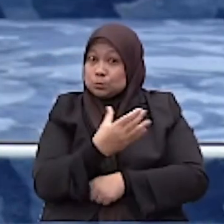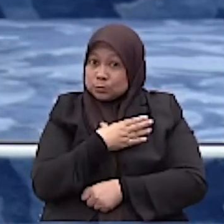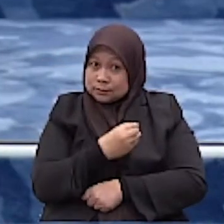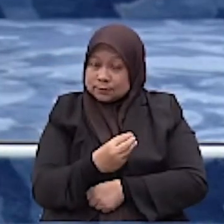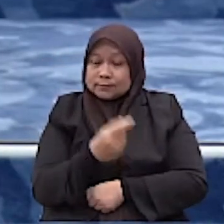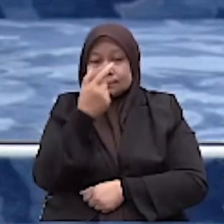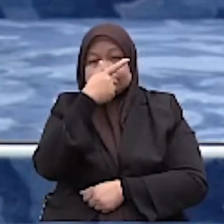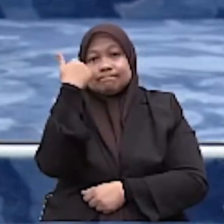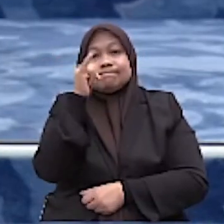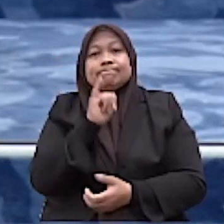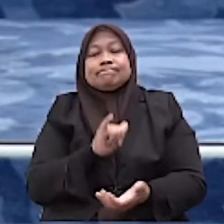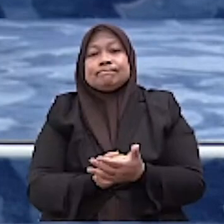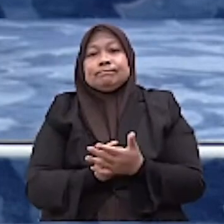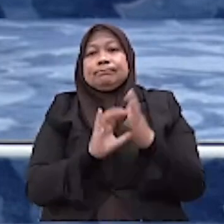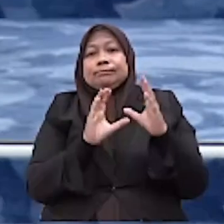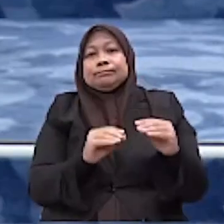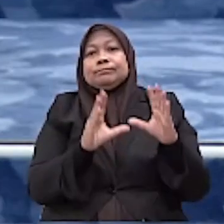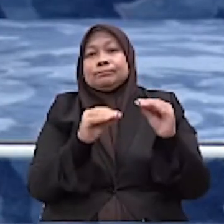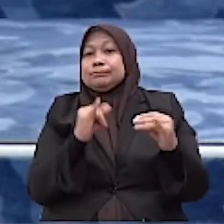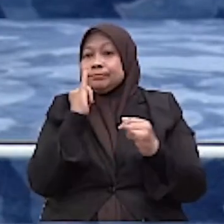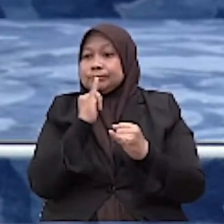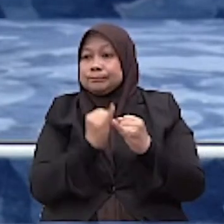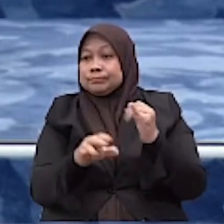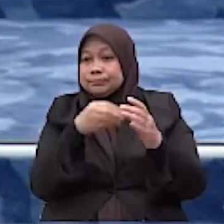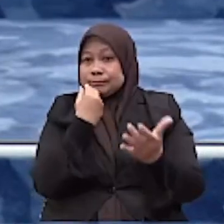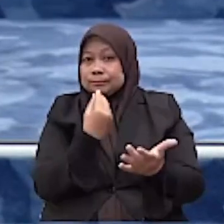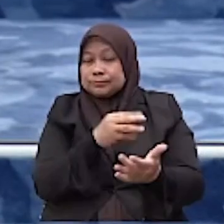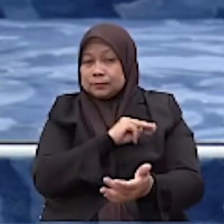jadi sebab itu dalam musyawarah akhirnya